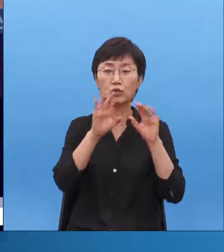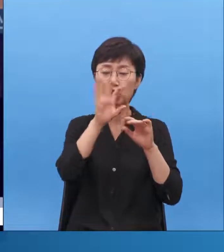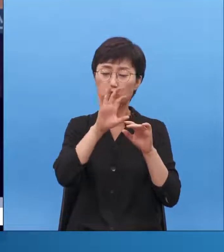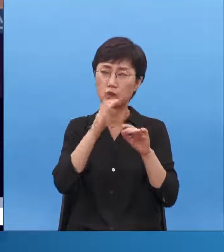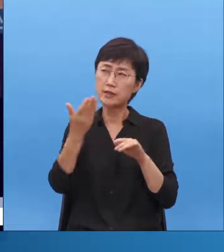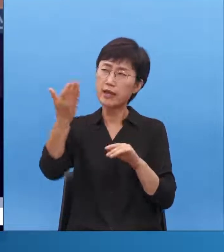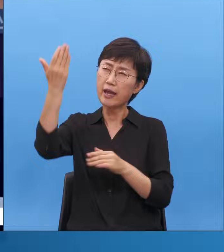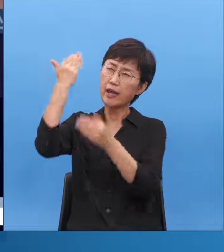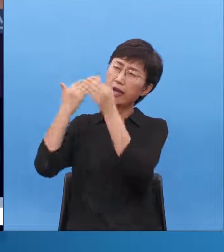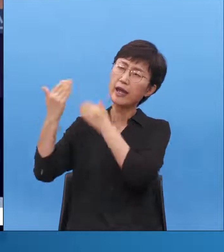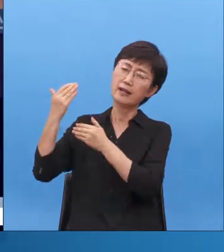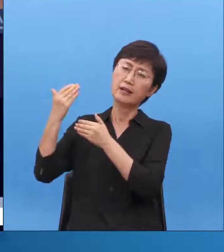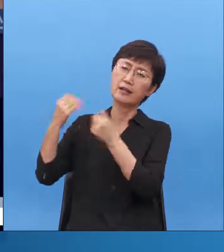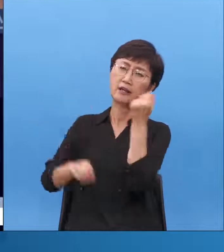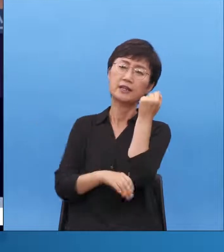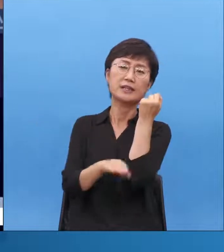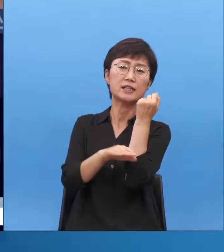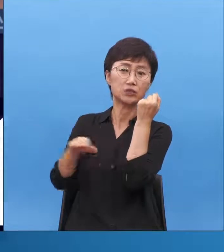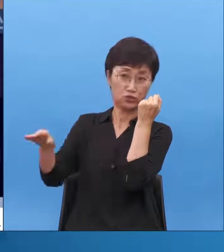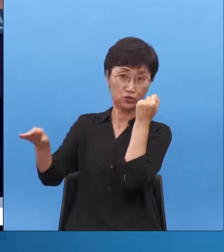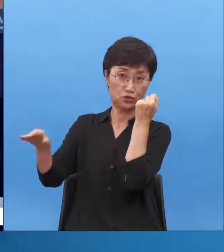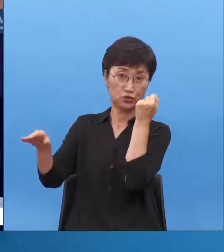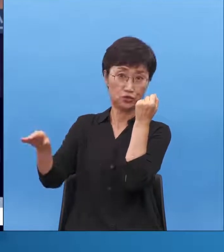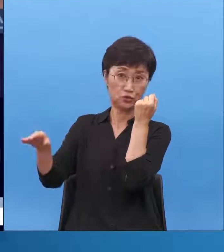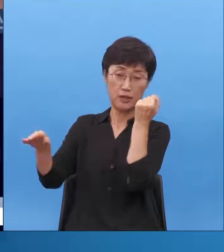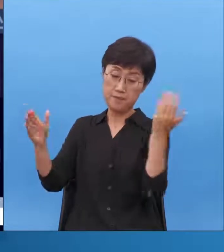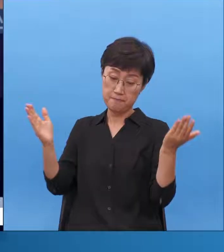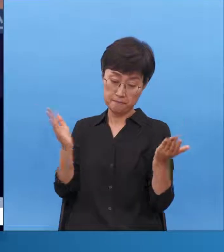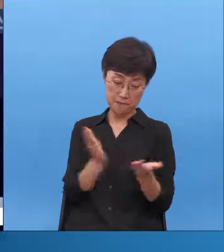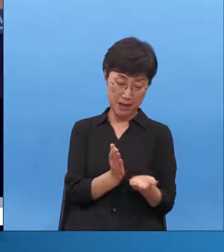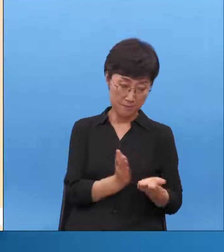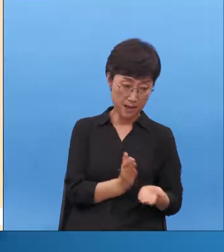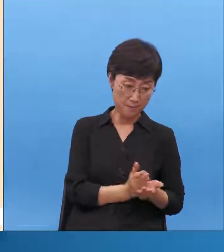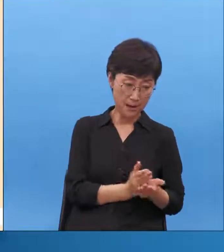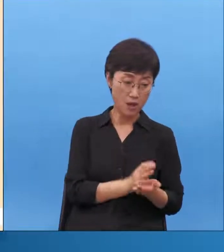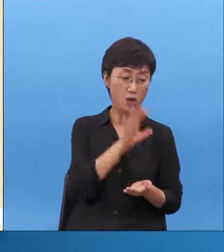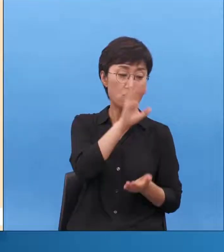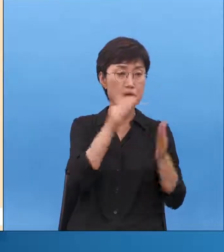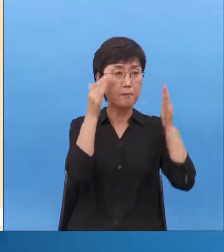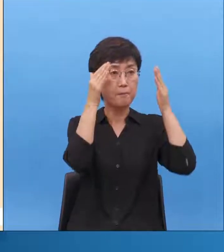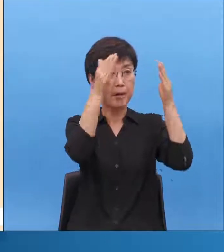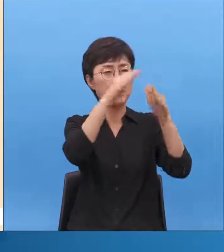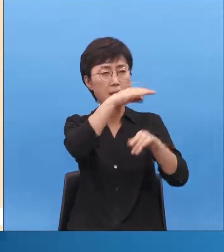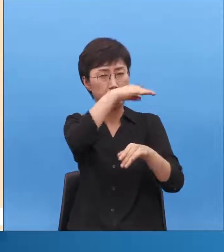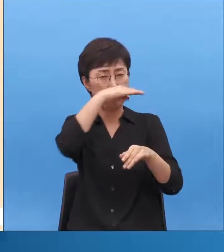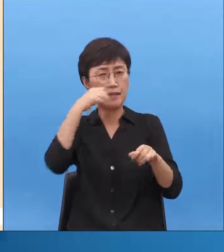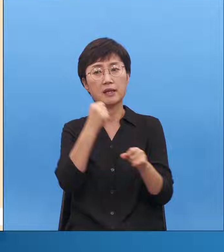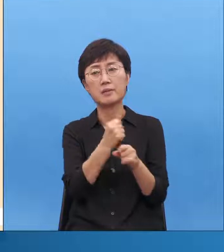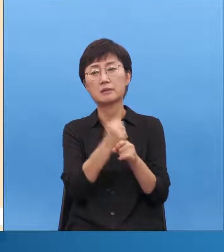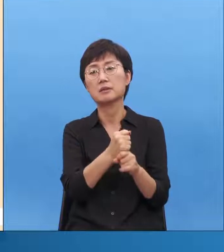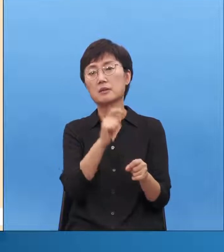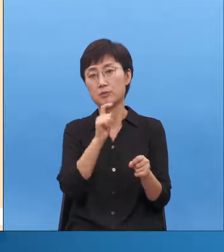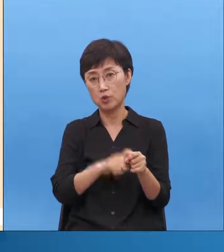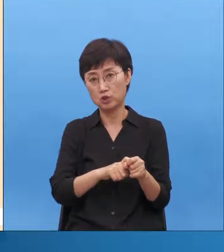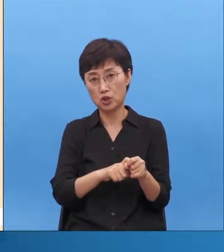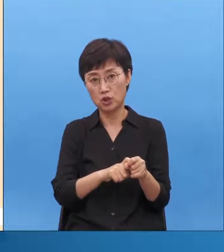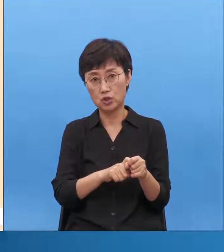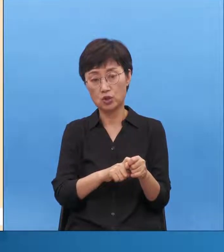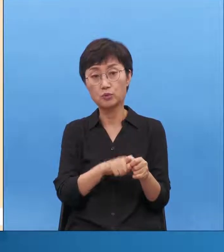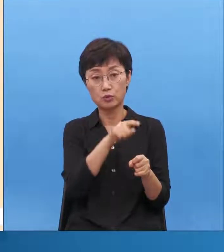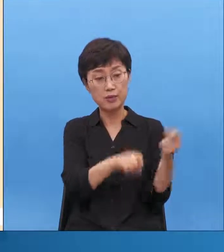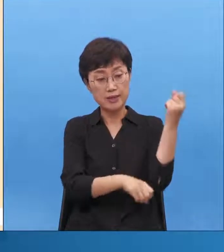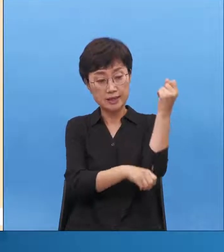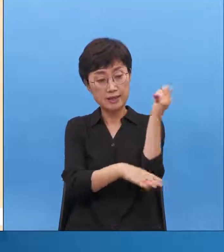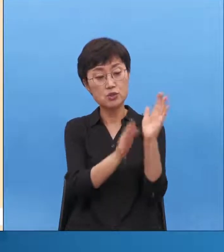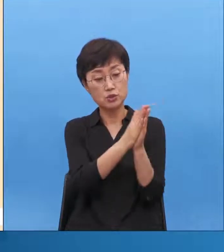메시지를 기준으로 훈련의 올바른 언약과 방향을 회복하는 교재로 복음 편지, 현장 복음 메시지 등